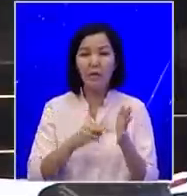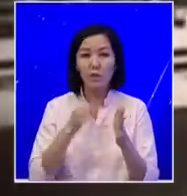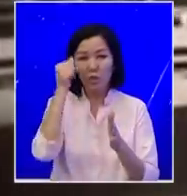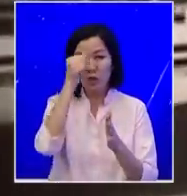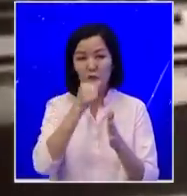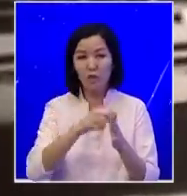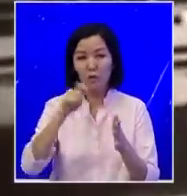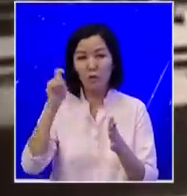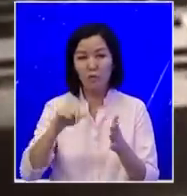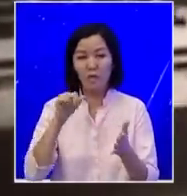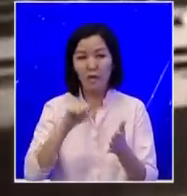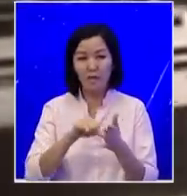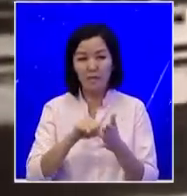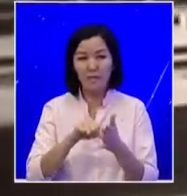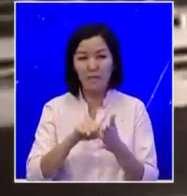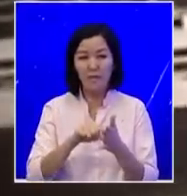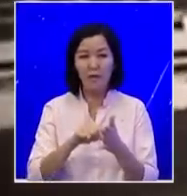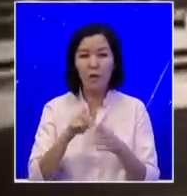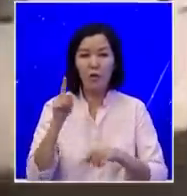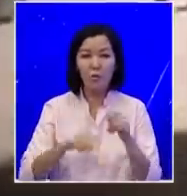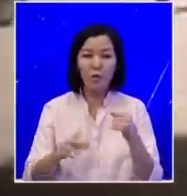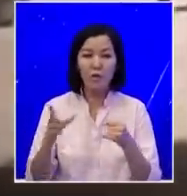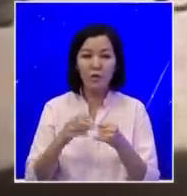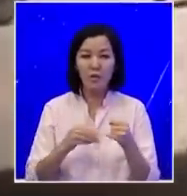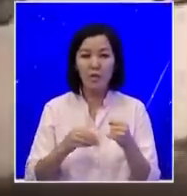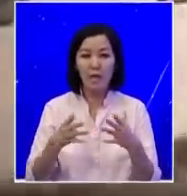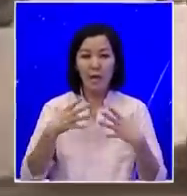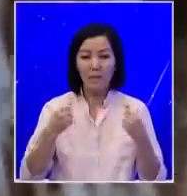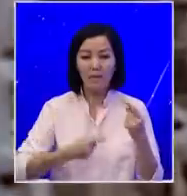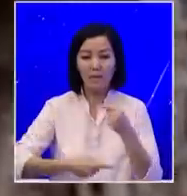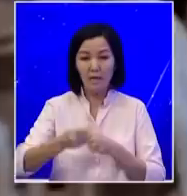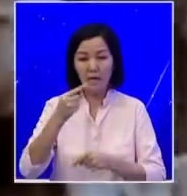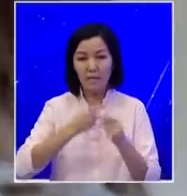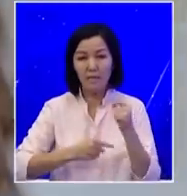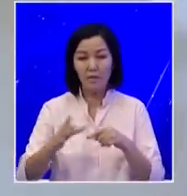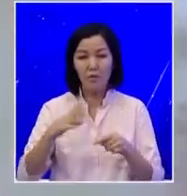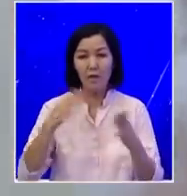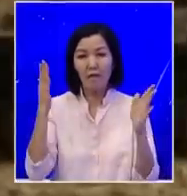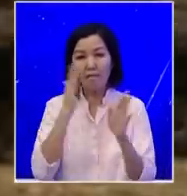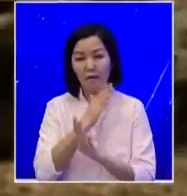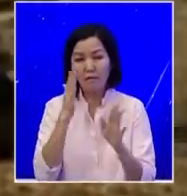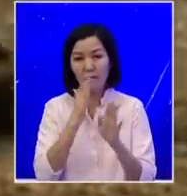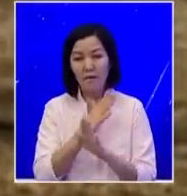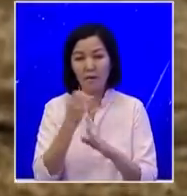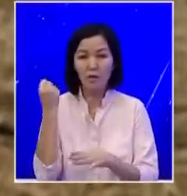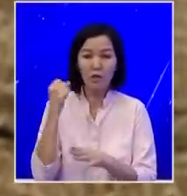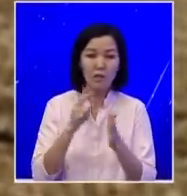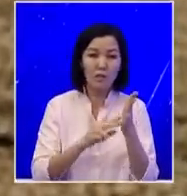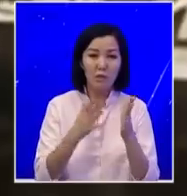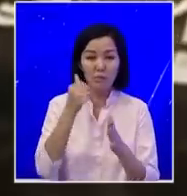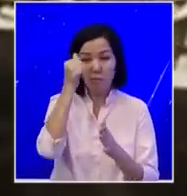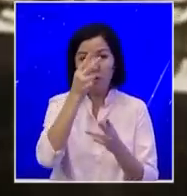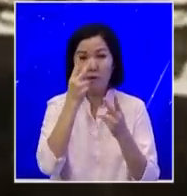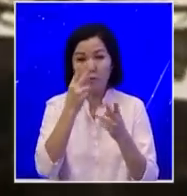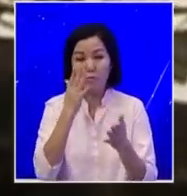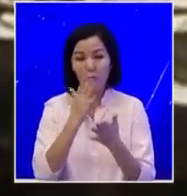кешті. Толарсақтан саз кешті. Туған жердің дәмі бұйырды. Аман есен елге оралды. Тағдыр жазып, жеңісің 75 жылдығына жетті.